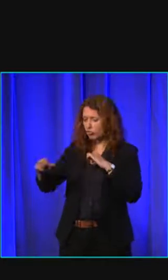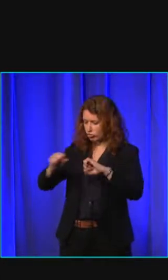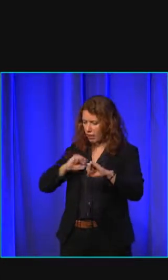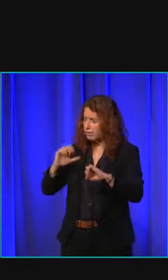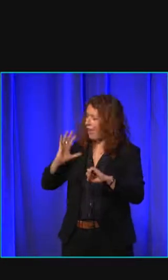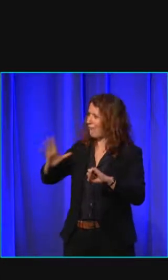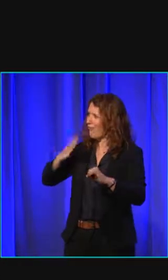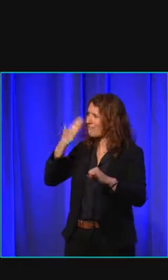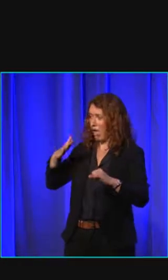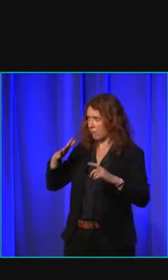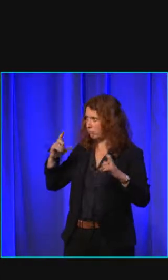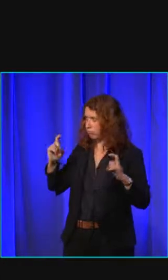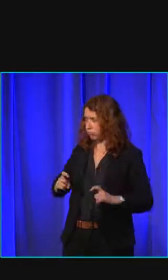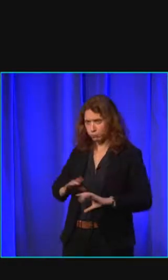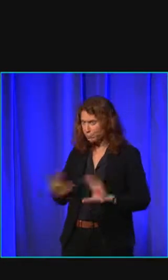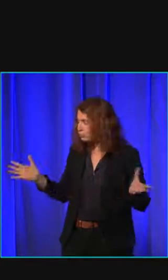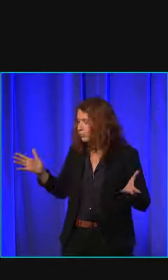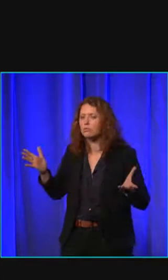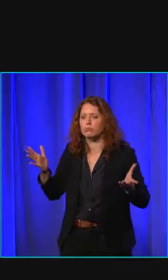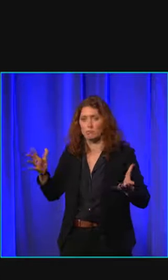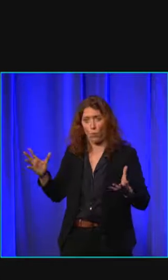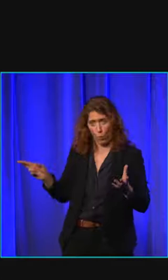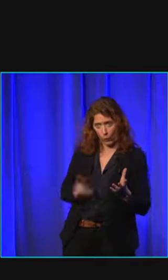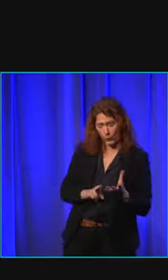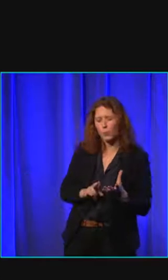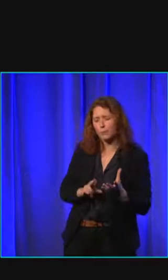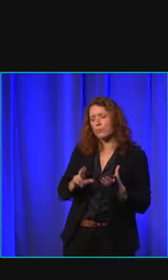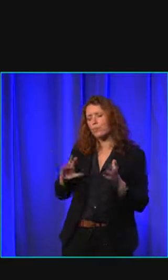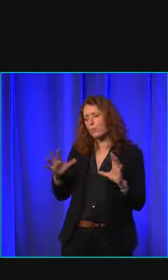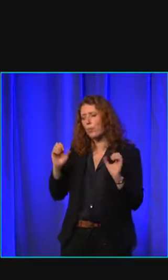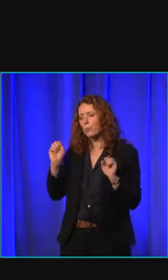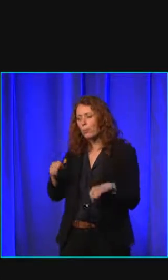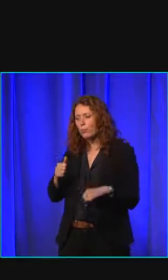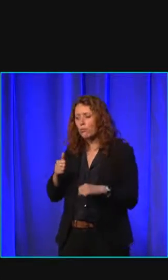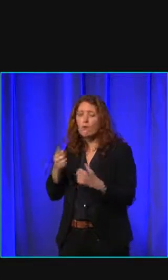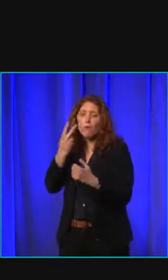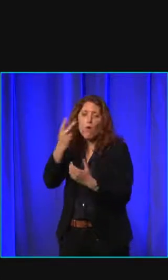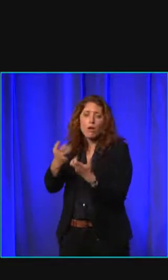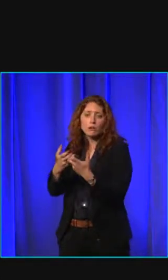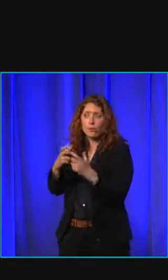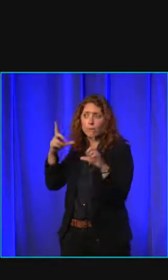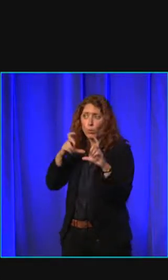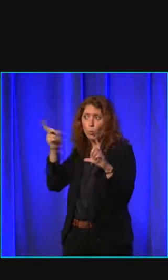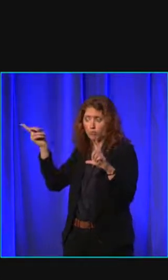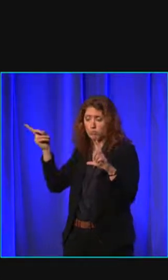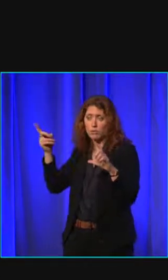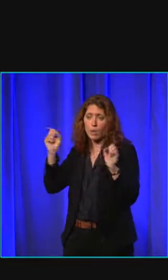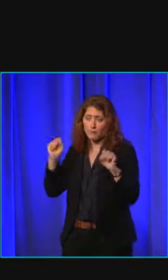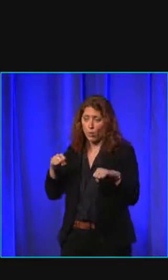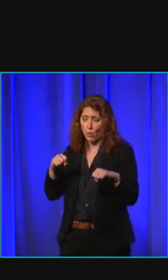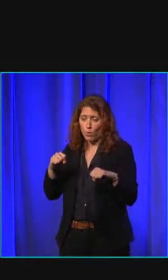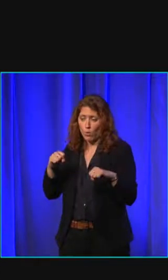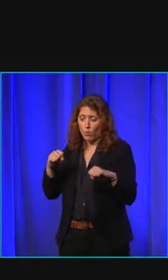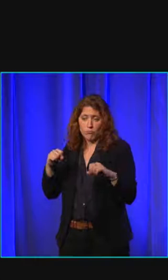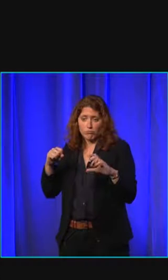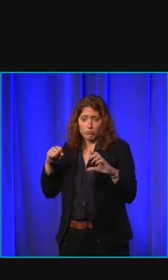gestes que l'on maîtrisait auparavant, on peut faire, comme vous le voyez sur la photo, de l'imagerie. Là,